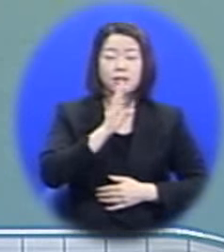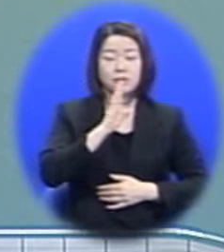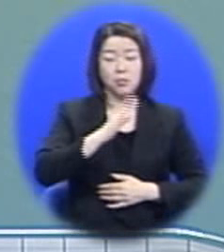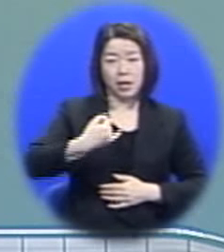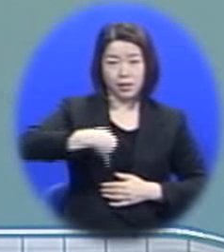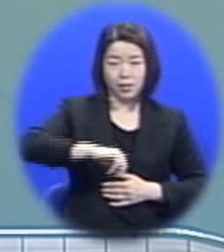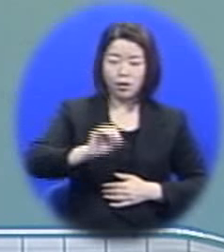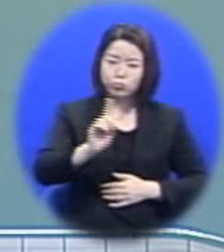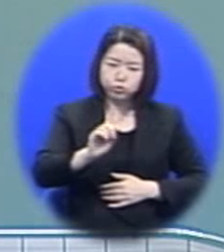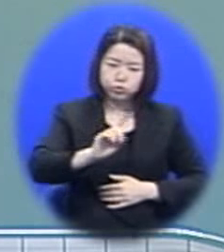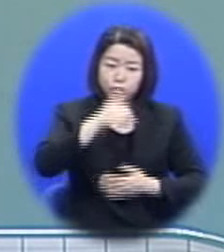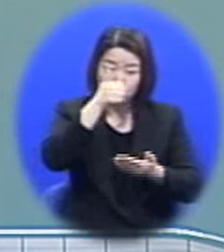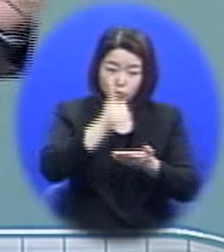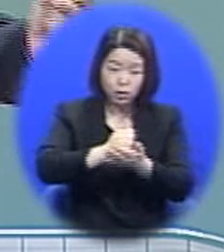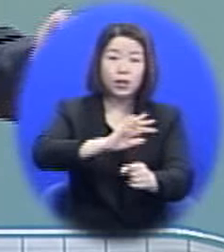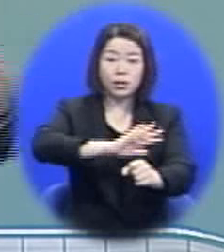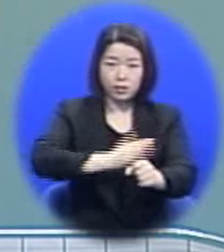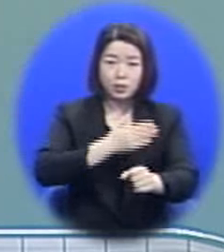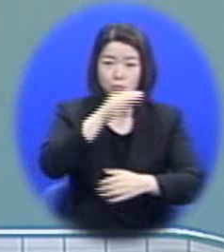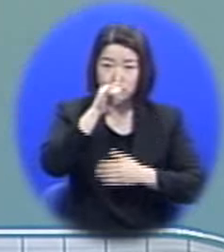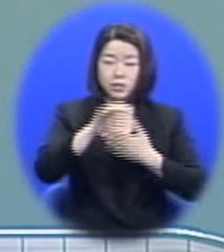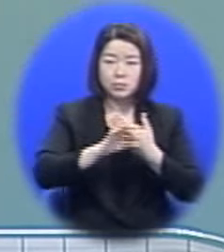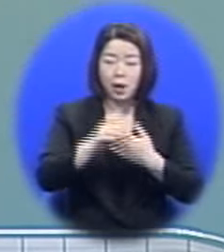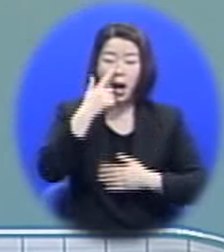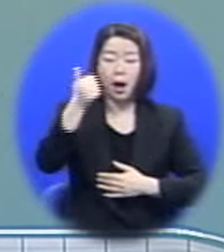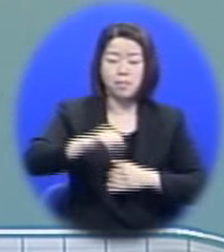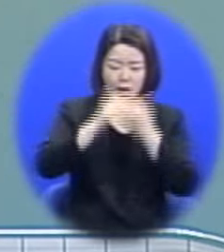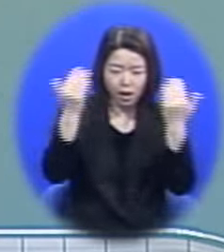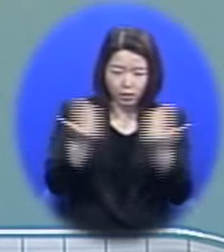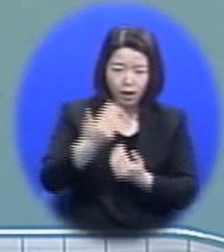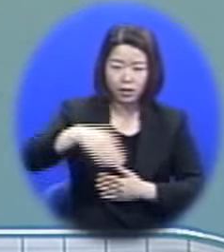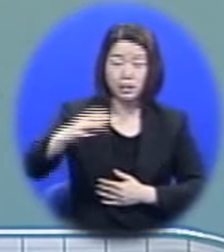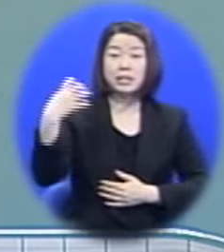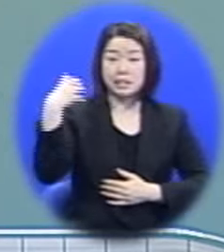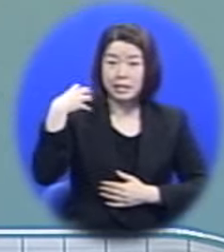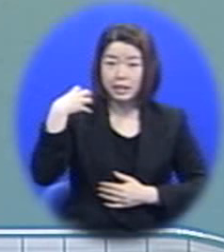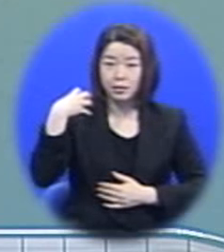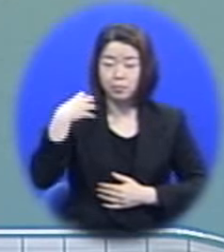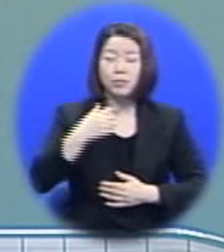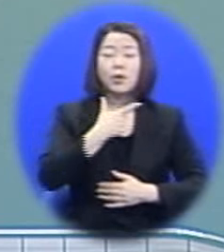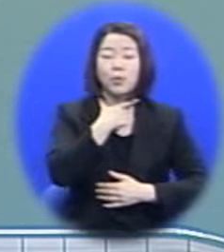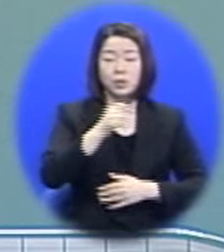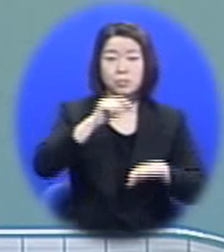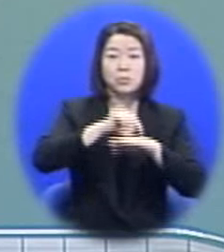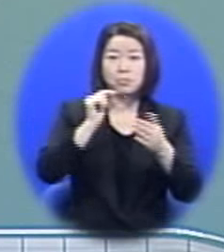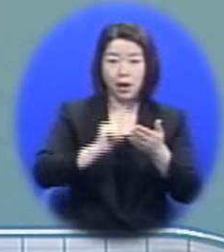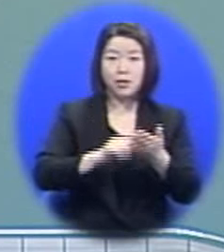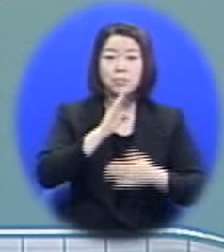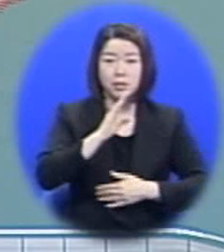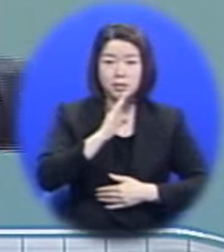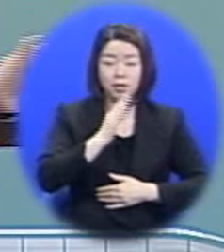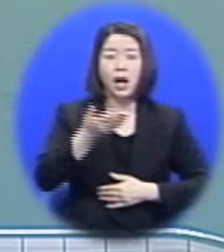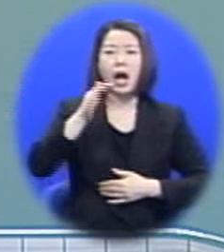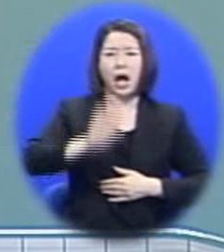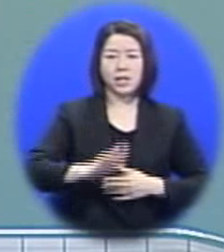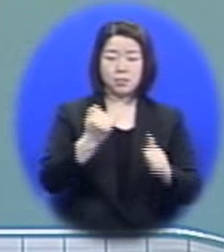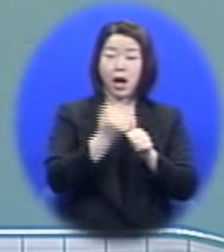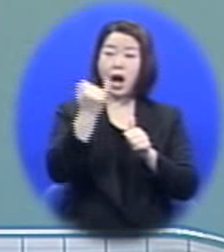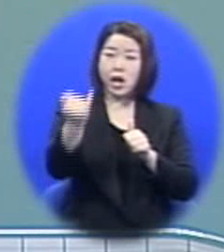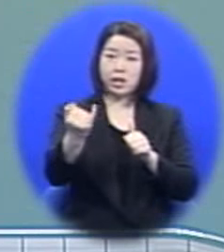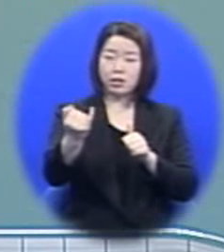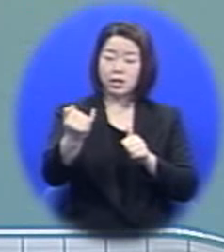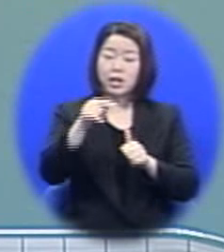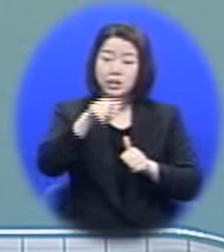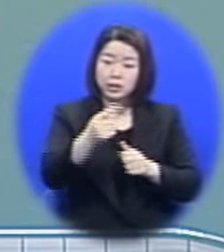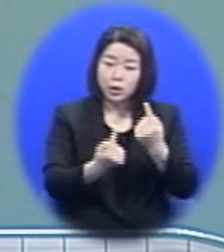무슨 죄를 절지르면 아버지가 가서 다 책임지고 싶은게 그게 아버지 심정이죠. 그러나 아내는 그보다 훨씬 더 가까운